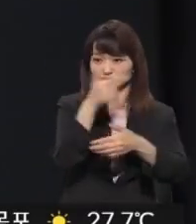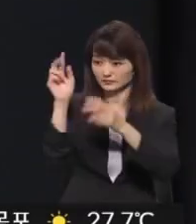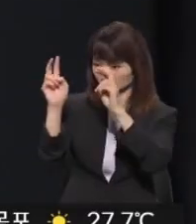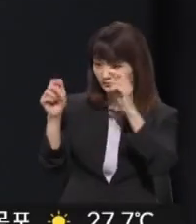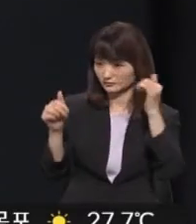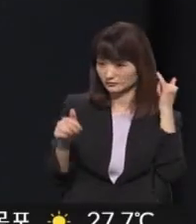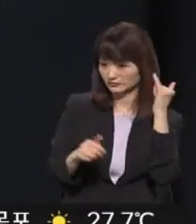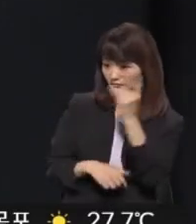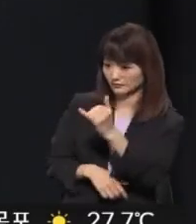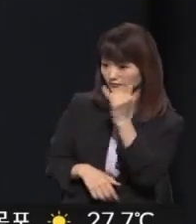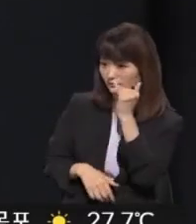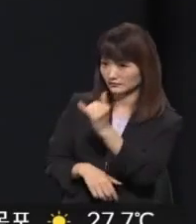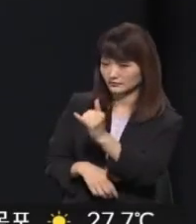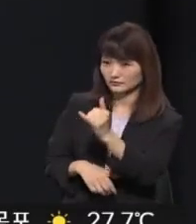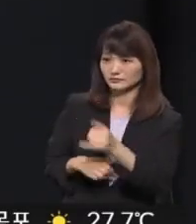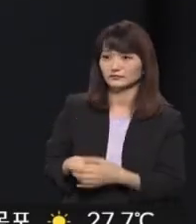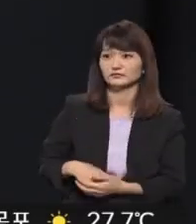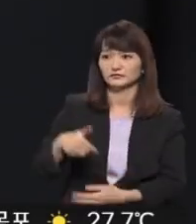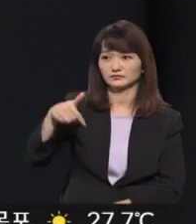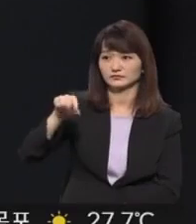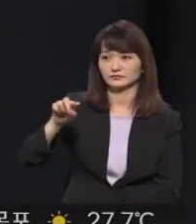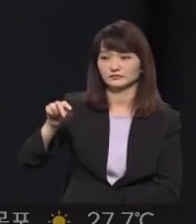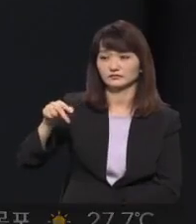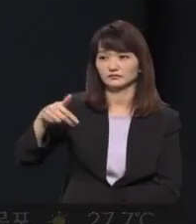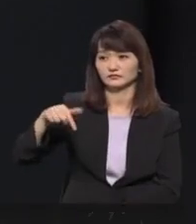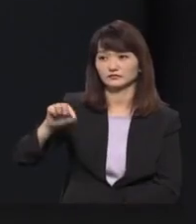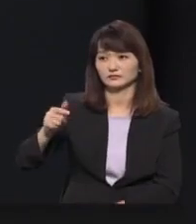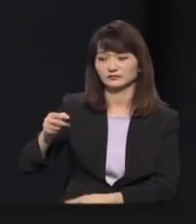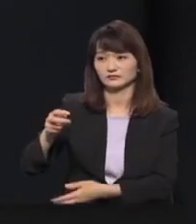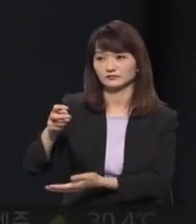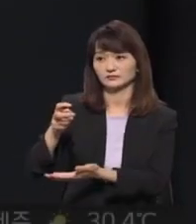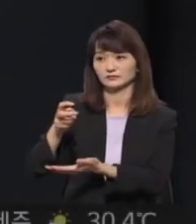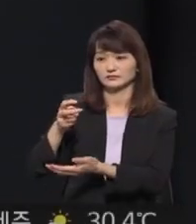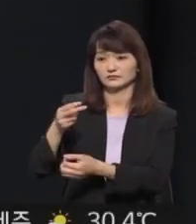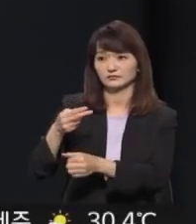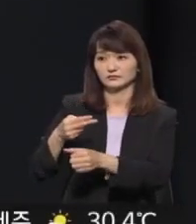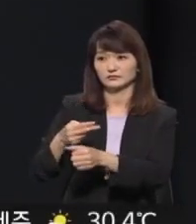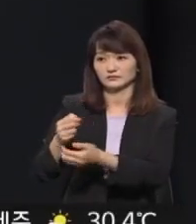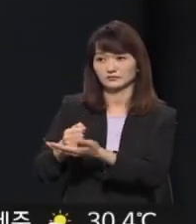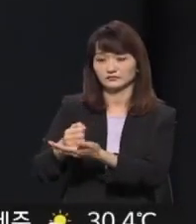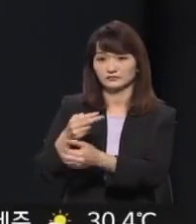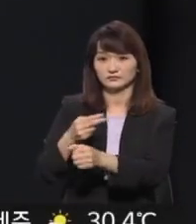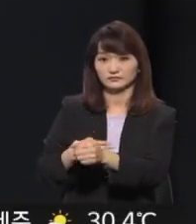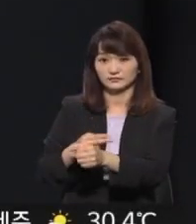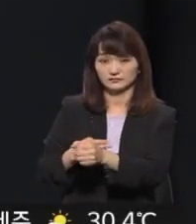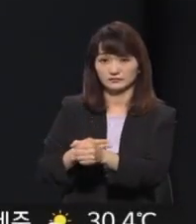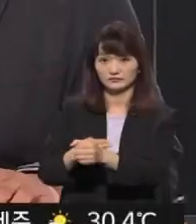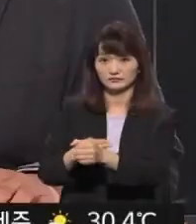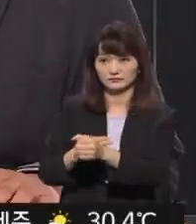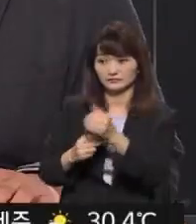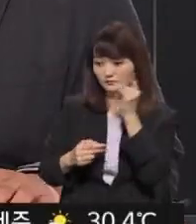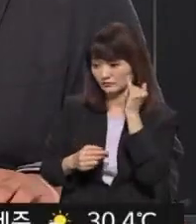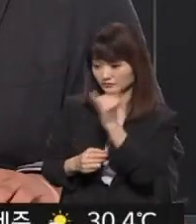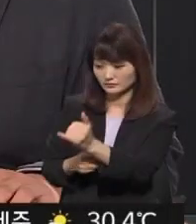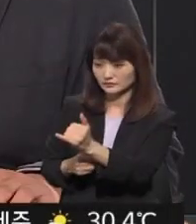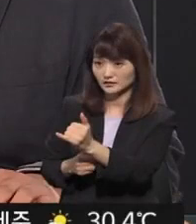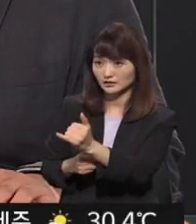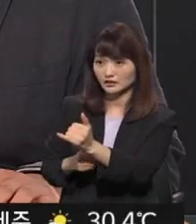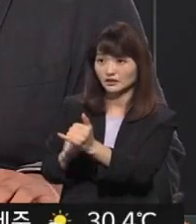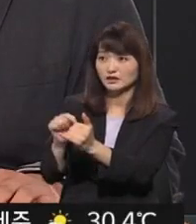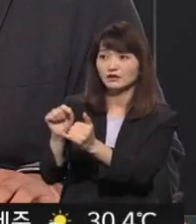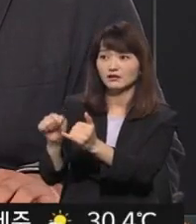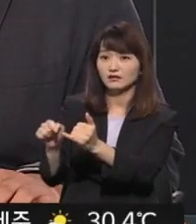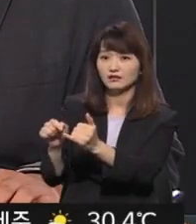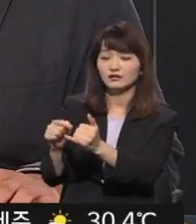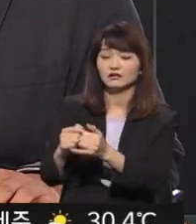저기 혹시 건지법에서 연락하면 그거 우리 거 아니니까 절대 받아주지 마세요라는 사정을 번지법서 한 사람한테 하지 말라고 말하면